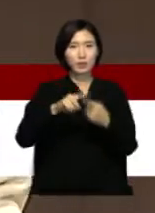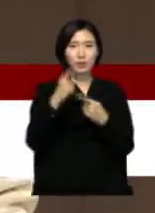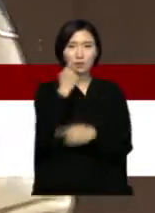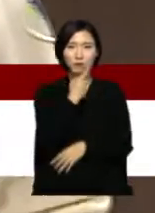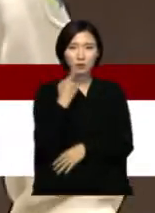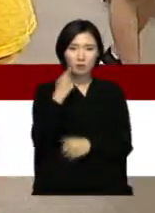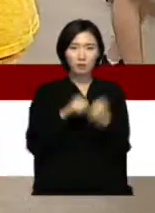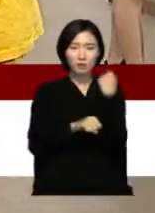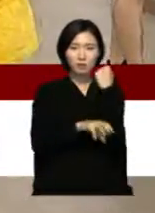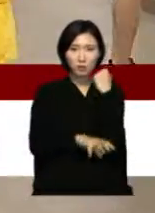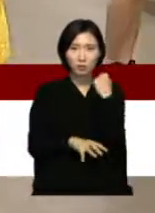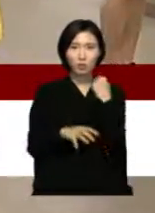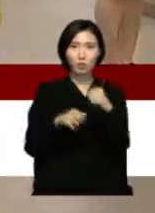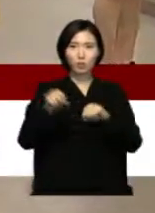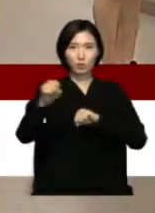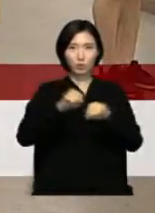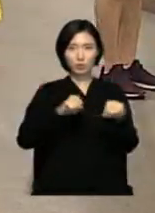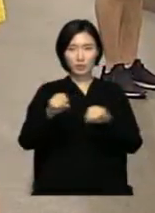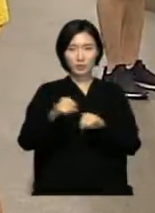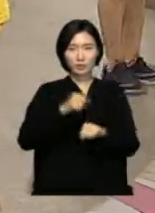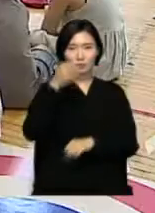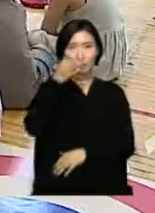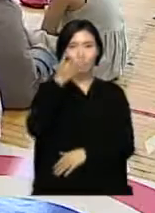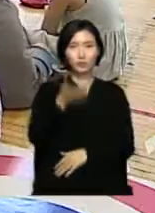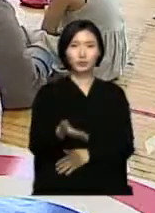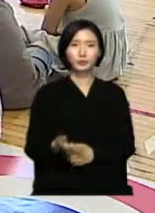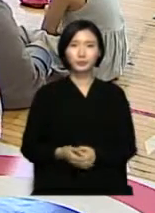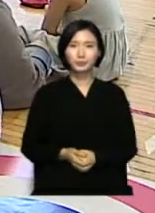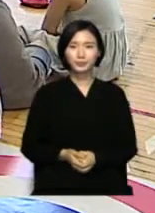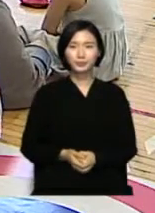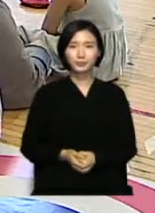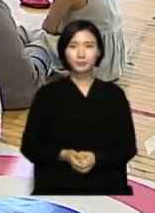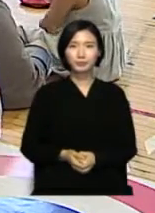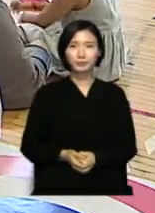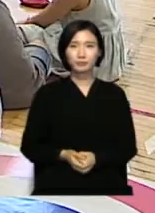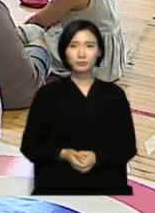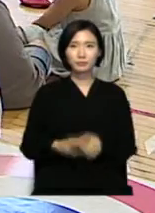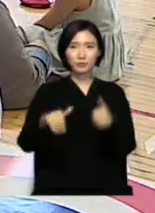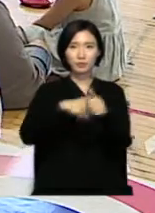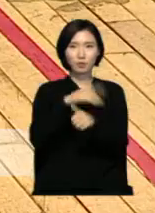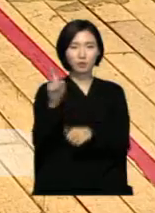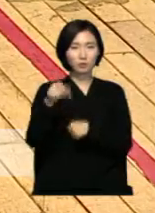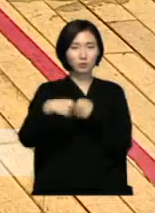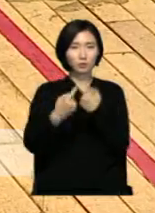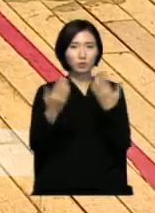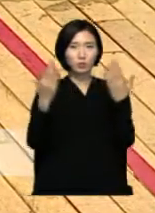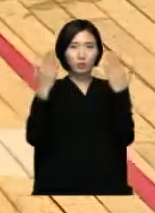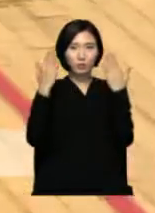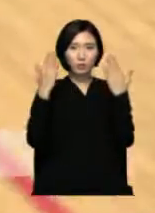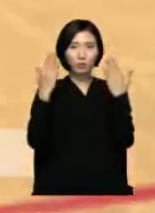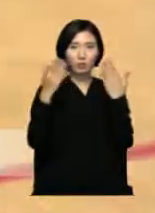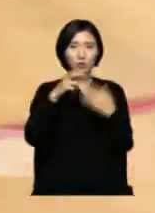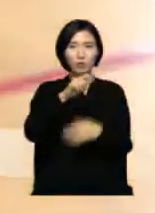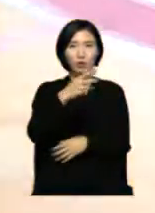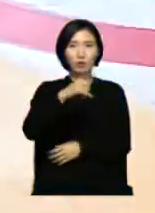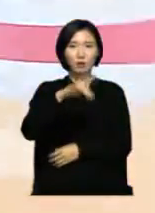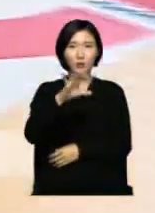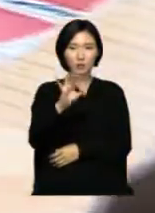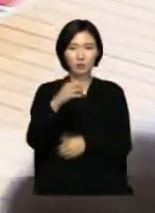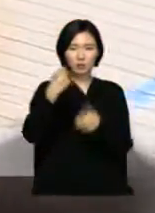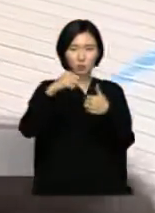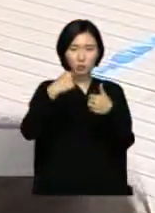여를 실습이 마련됐습니다 인근의 한 초등학교 체육관에서는 컬링 수업이